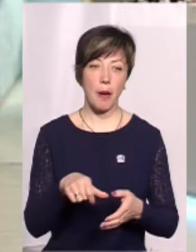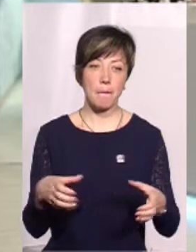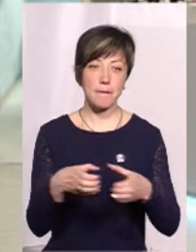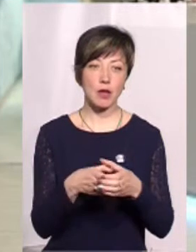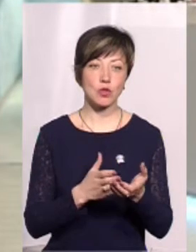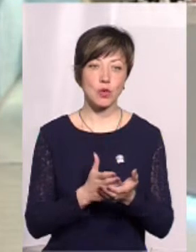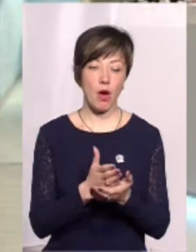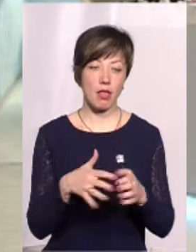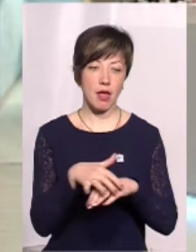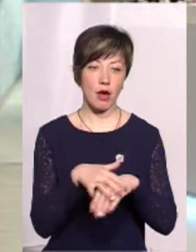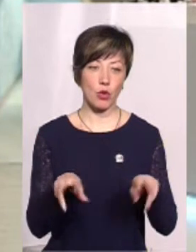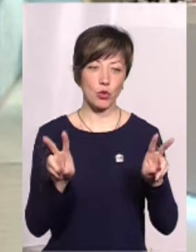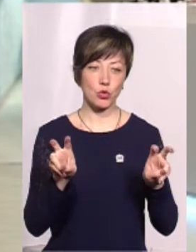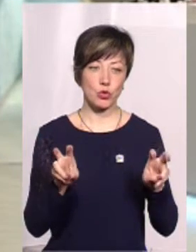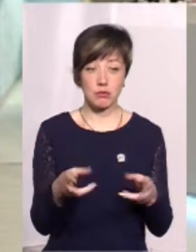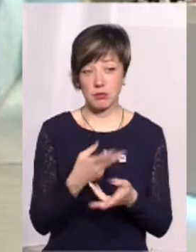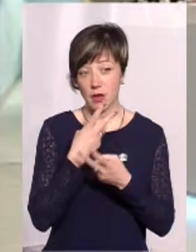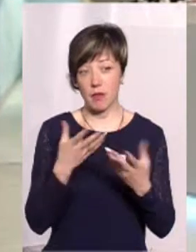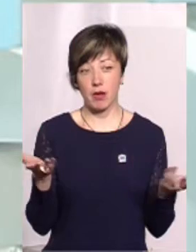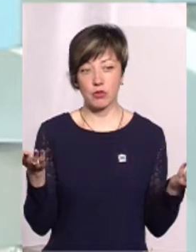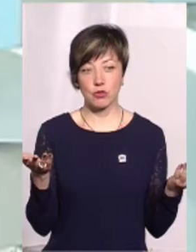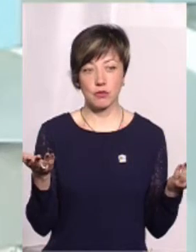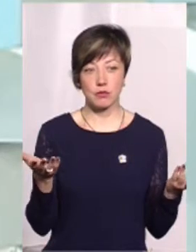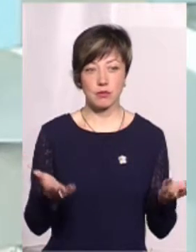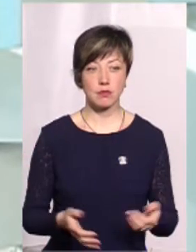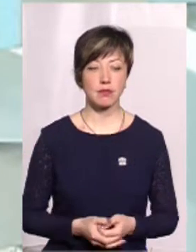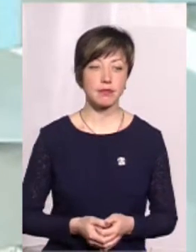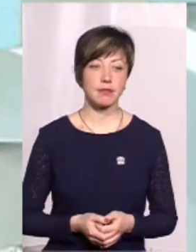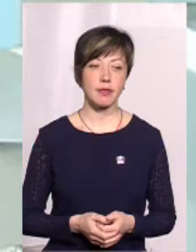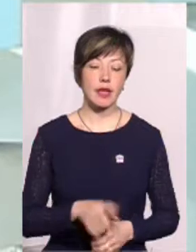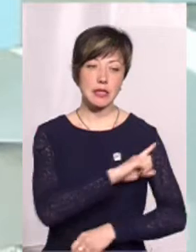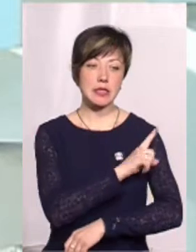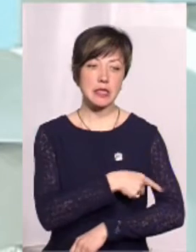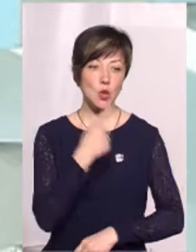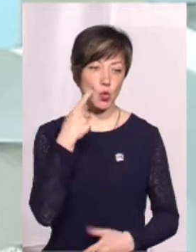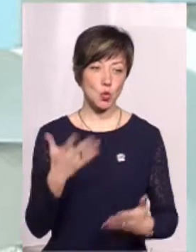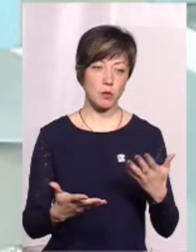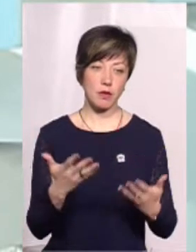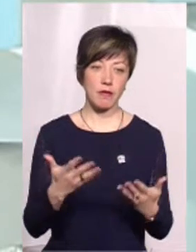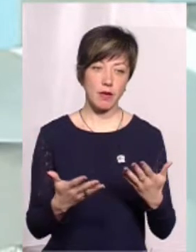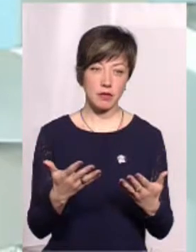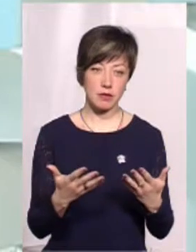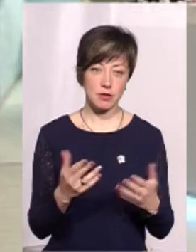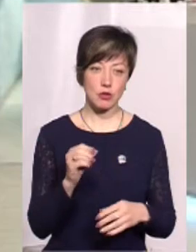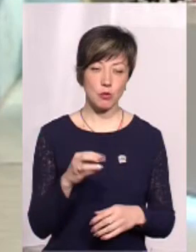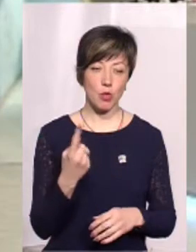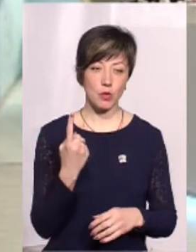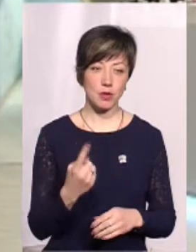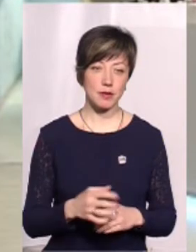партії «Слуга народу». От не бачив. І сильно сумніваюся, що їх є більше, ніж на один диван